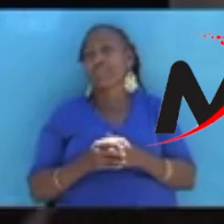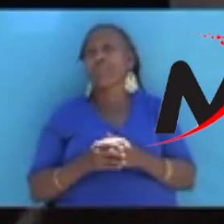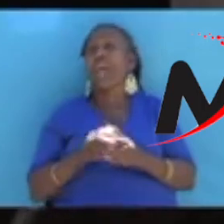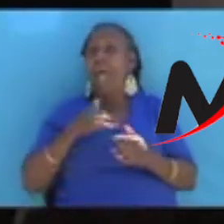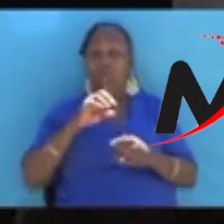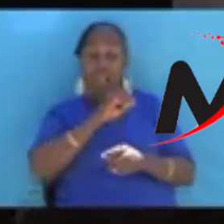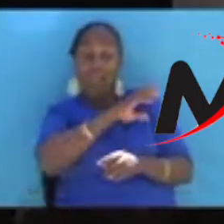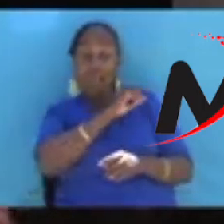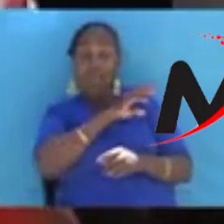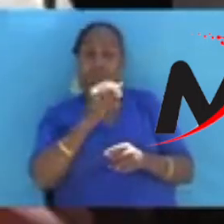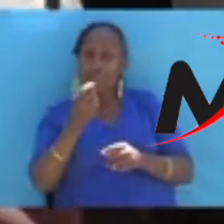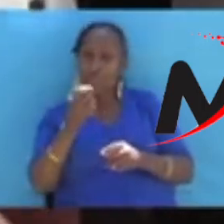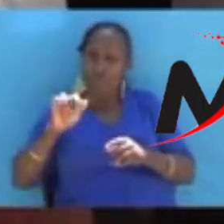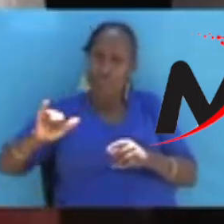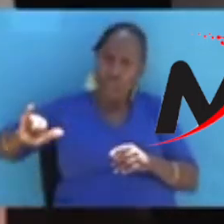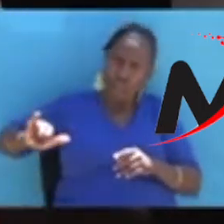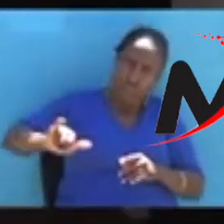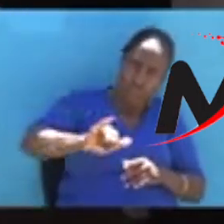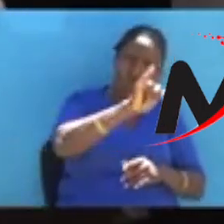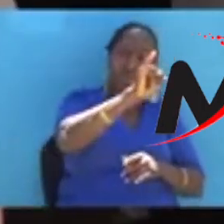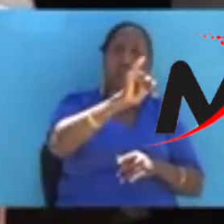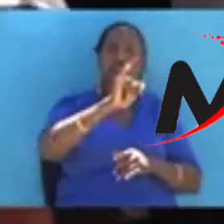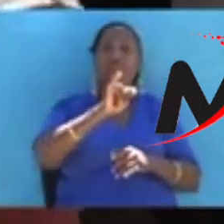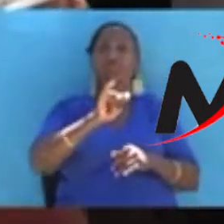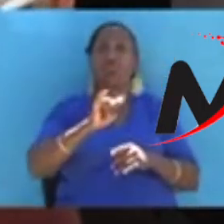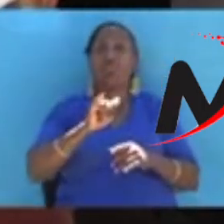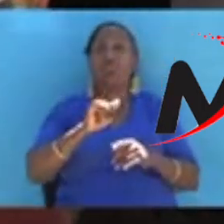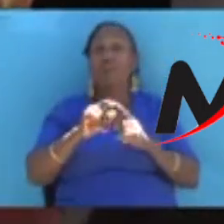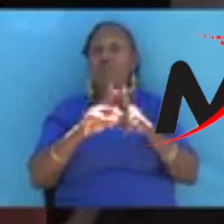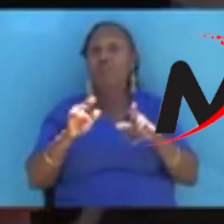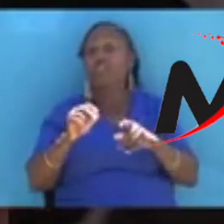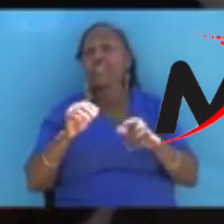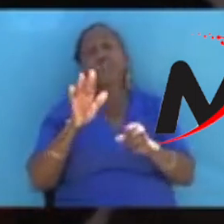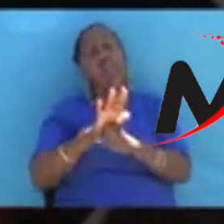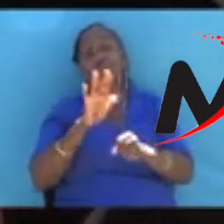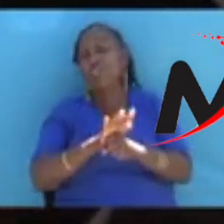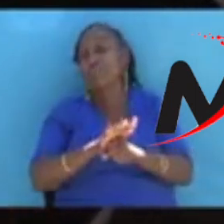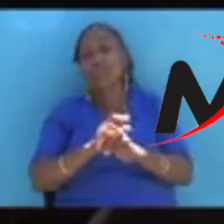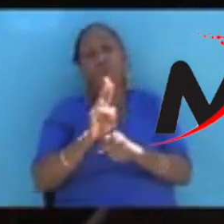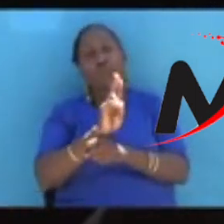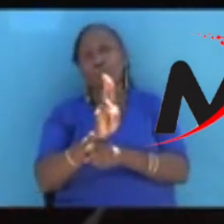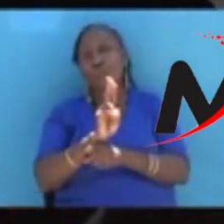ndogo sana. Kwa hivyo kuna wengi watakuwa wakitumia na najua watasaidika.